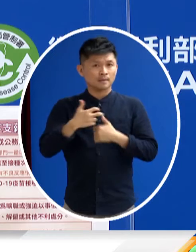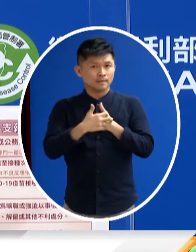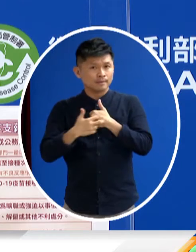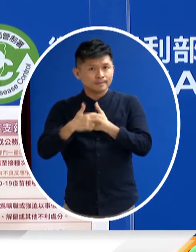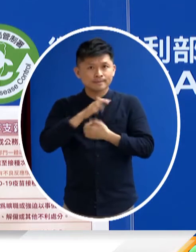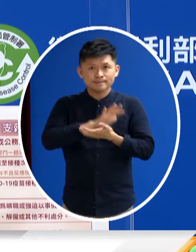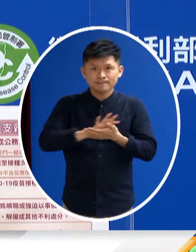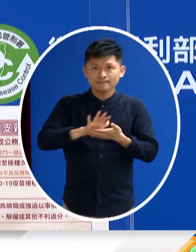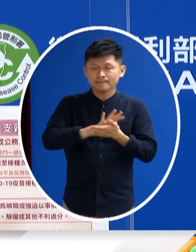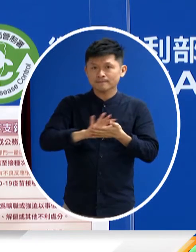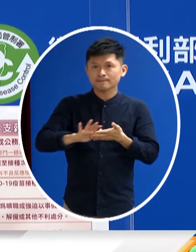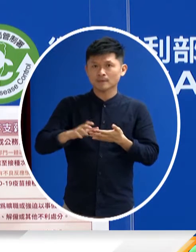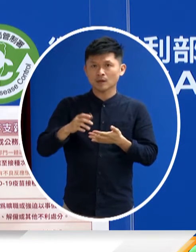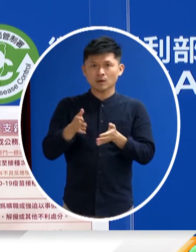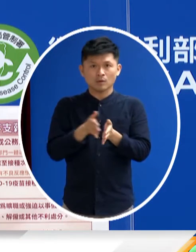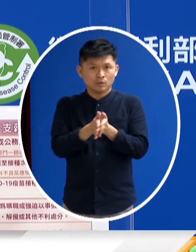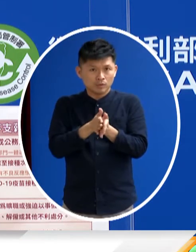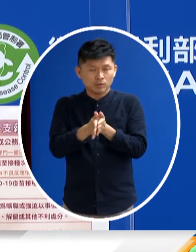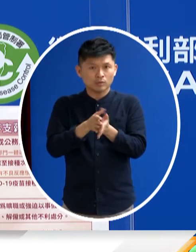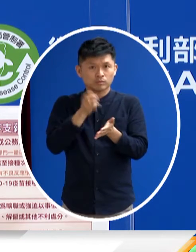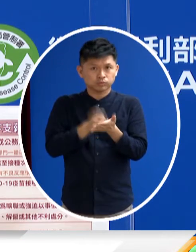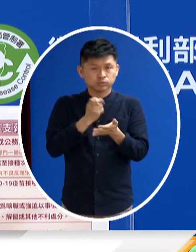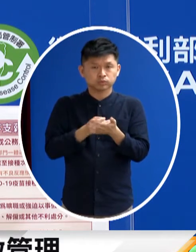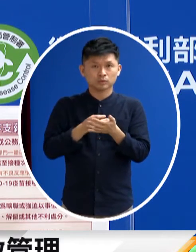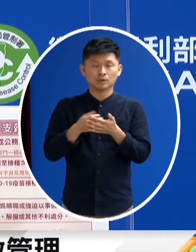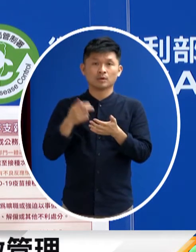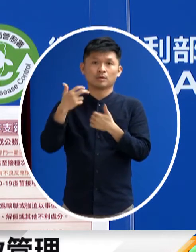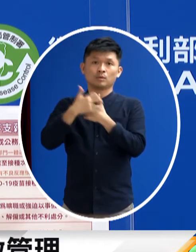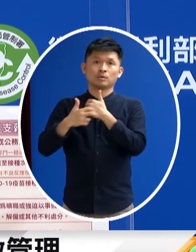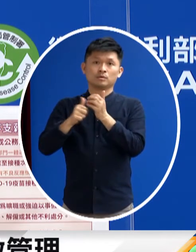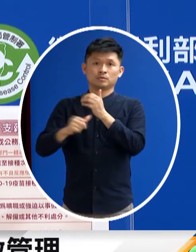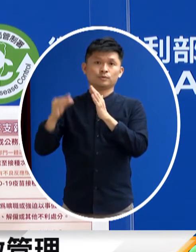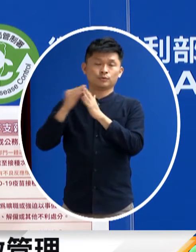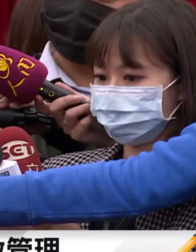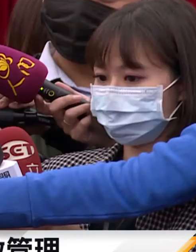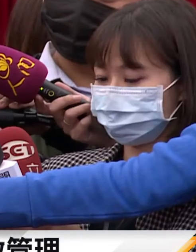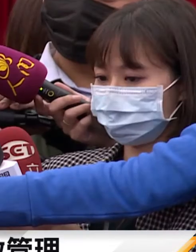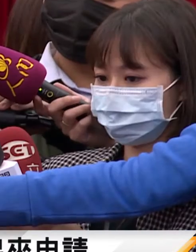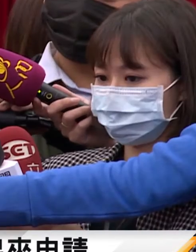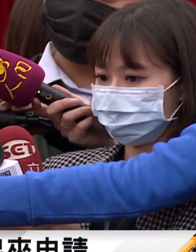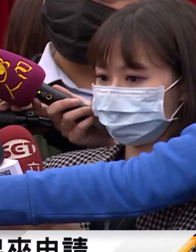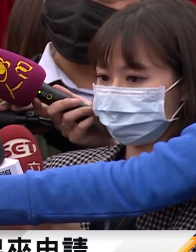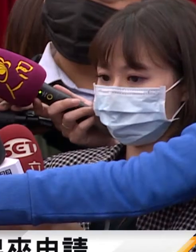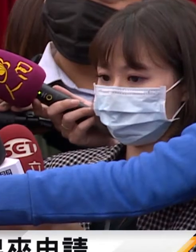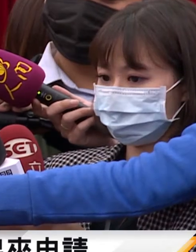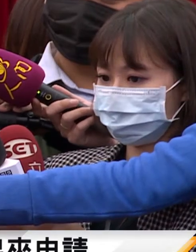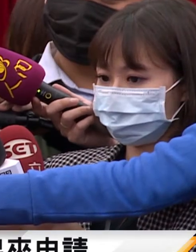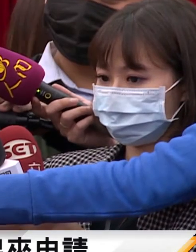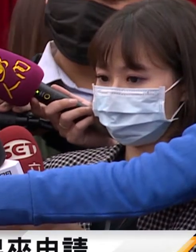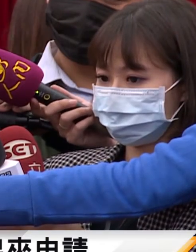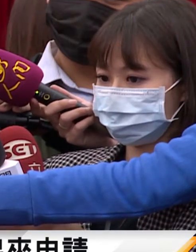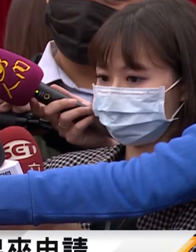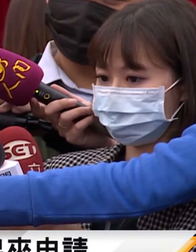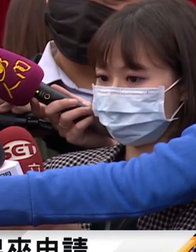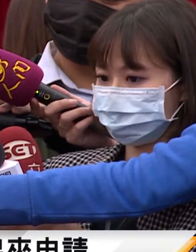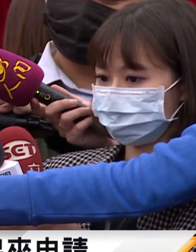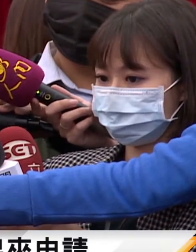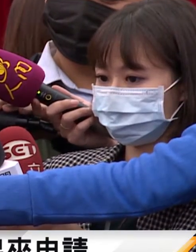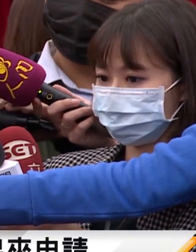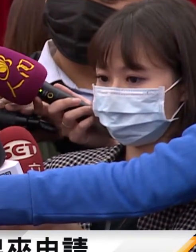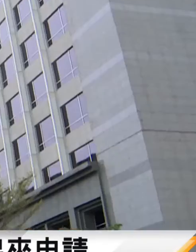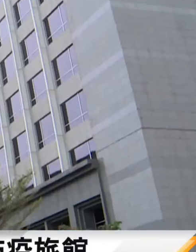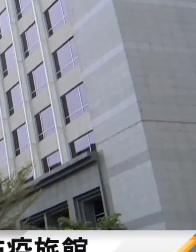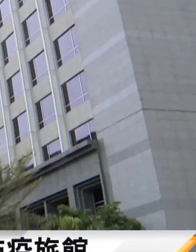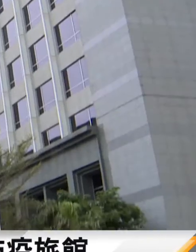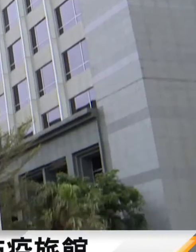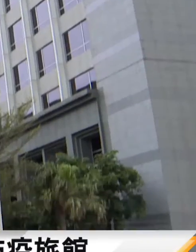生方面，就检疫上的要求，当然是由卫生局在做管理。 华航确实，并没有把一馆拿出来